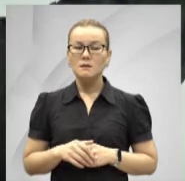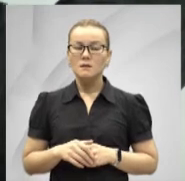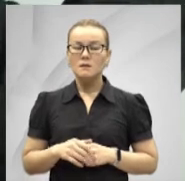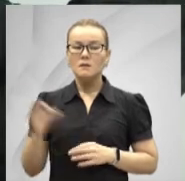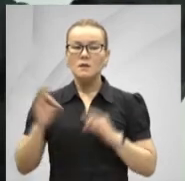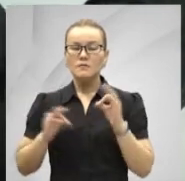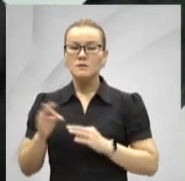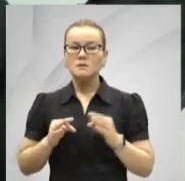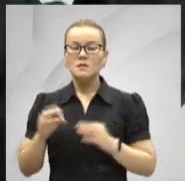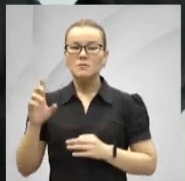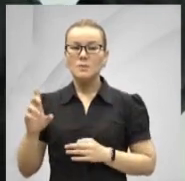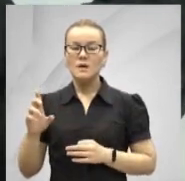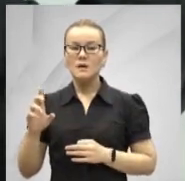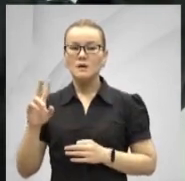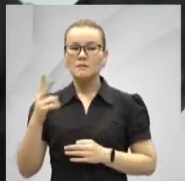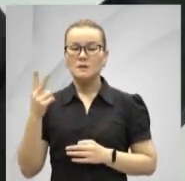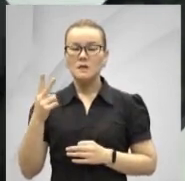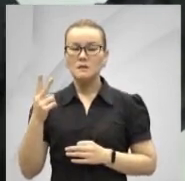Коэффициент b в квадрате у нас